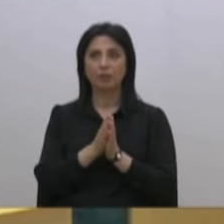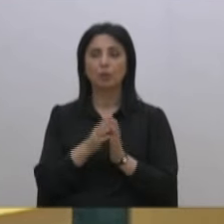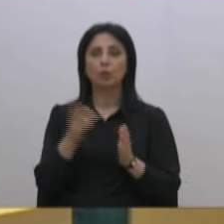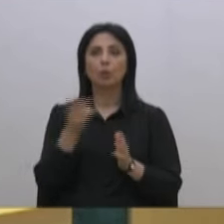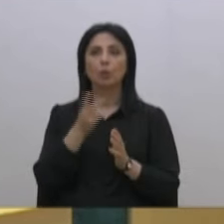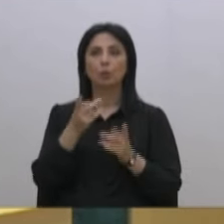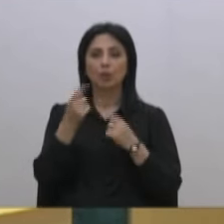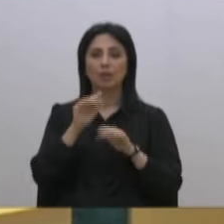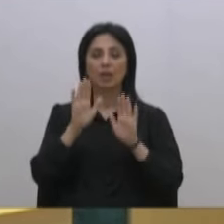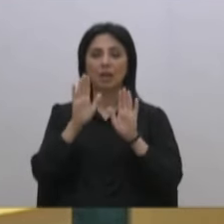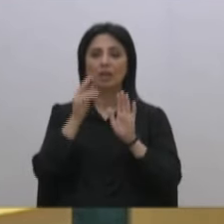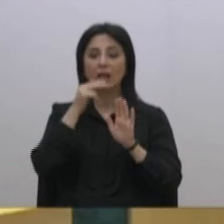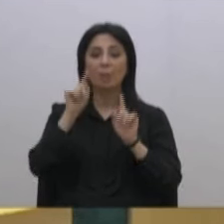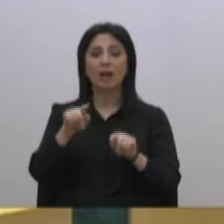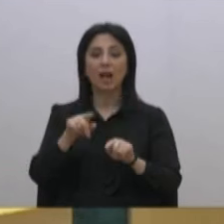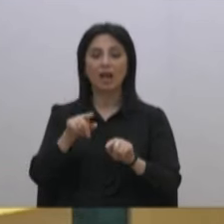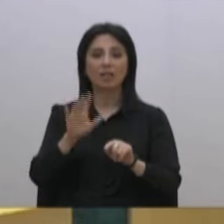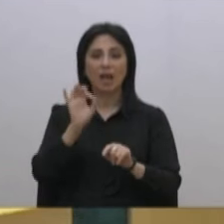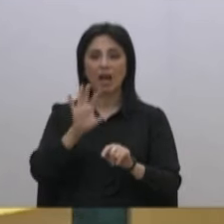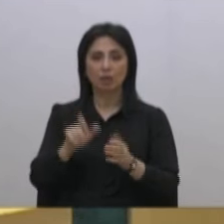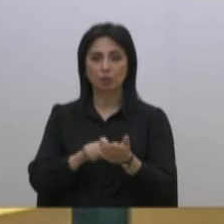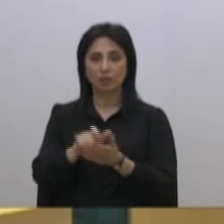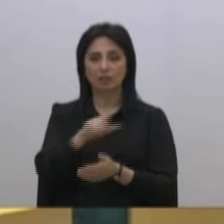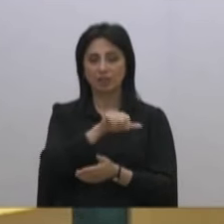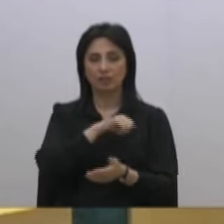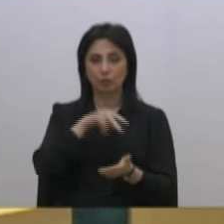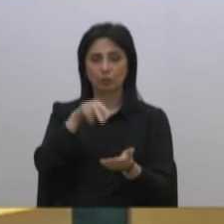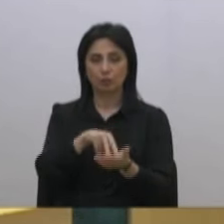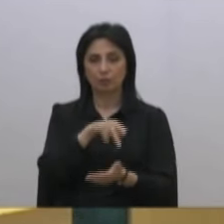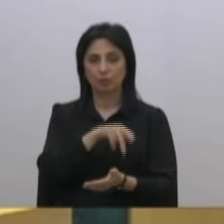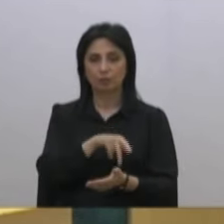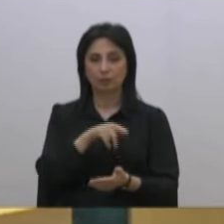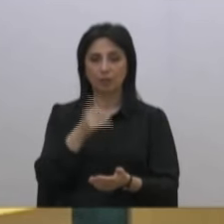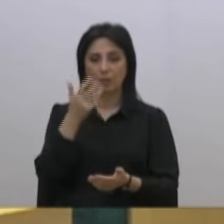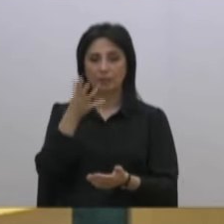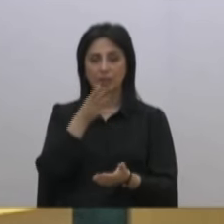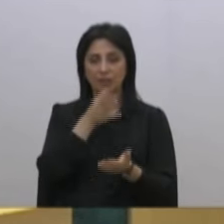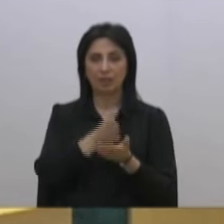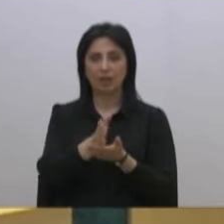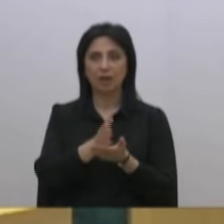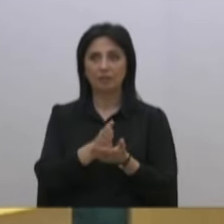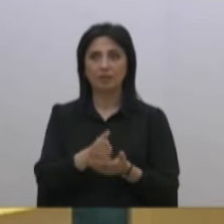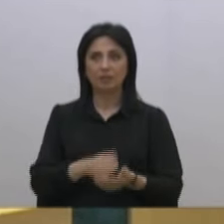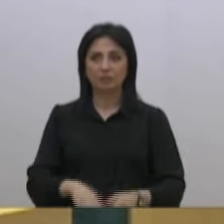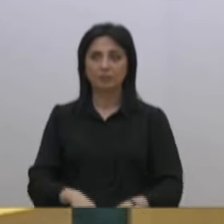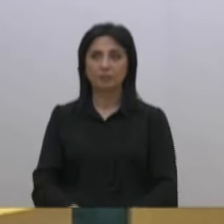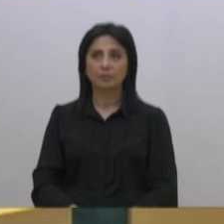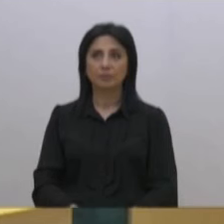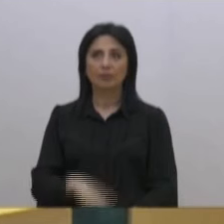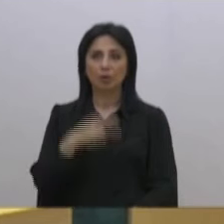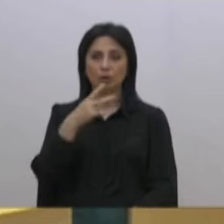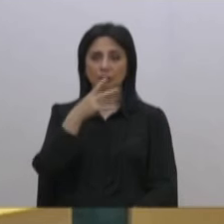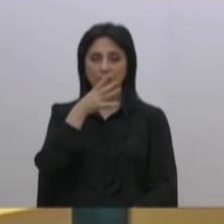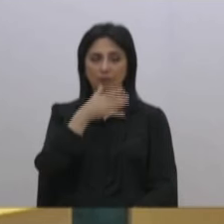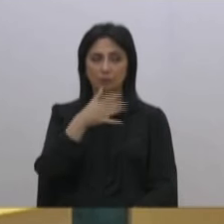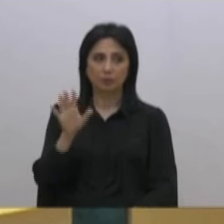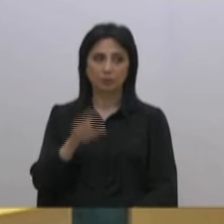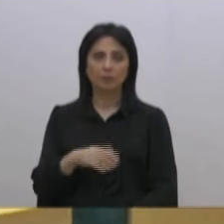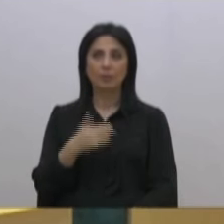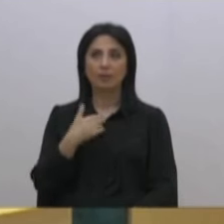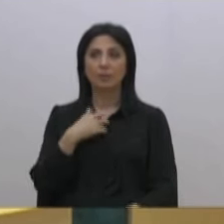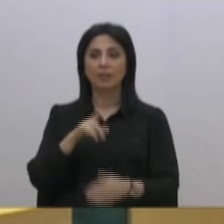უნდა დააბრალონ იმ არასწორ გზას, რომელსაც ისინი ადგანან უკვე ამდენი ხანია, 2 წელზე მეტია.